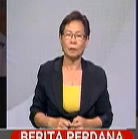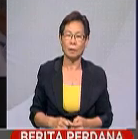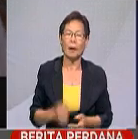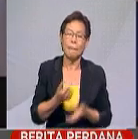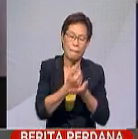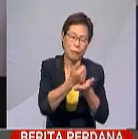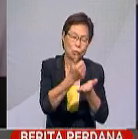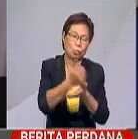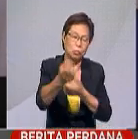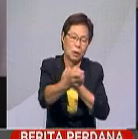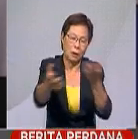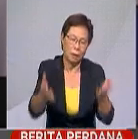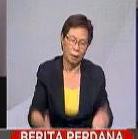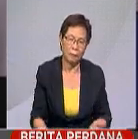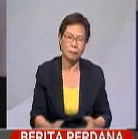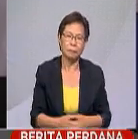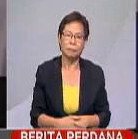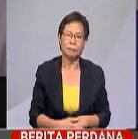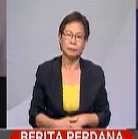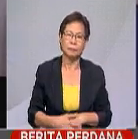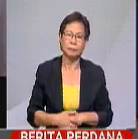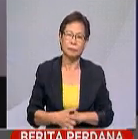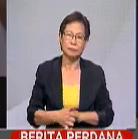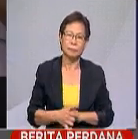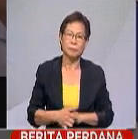membantu nelayan lah, ya, nasib nelayan. Bila?